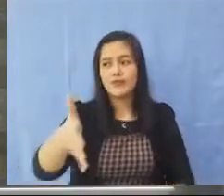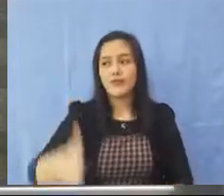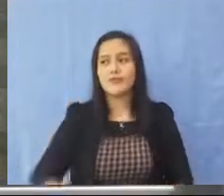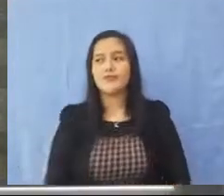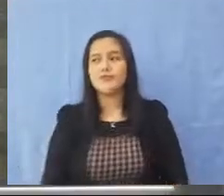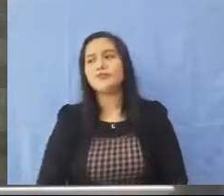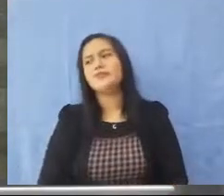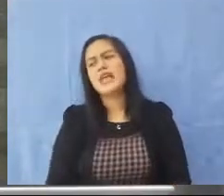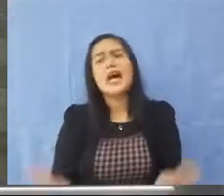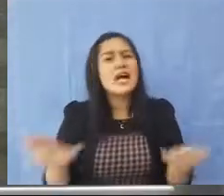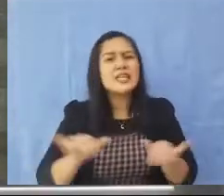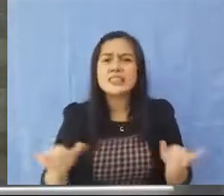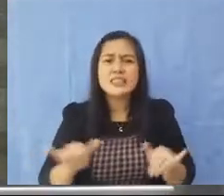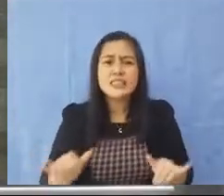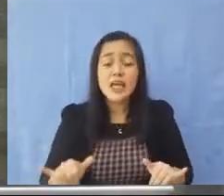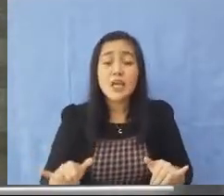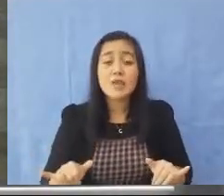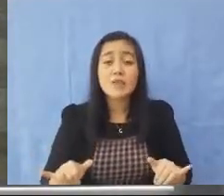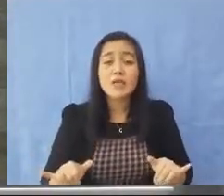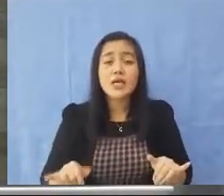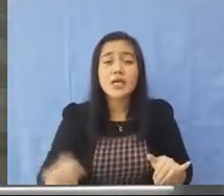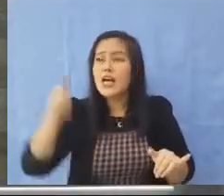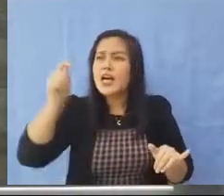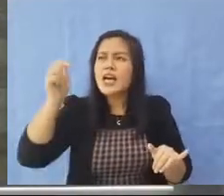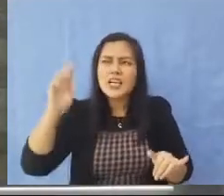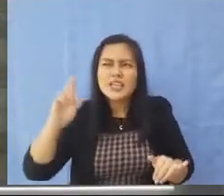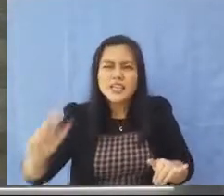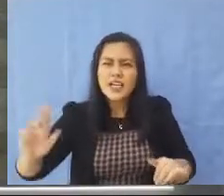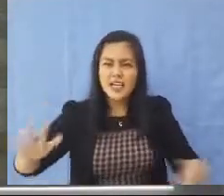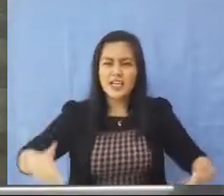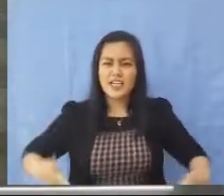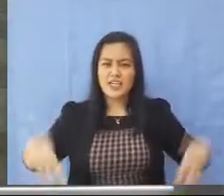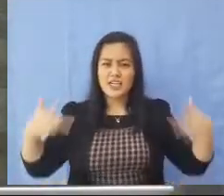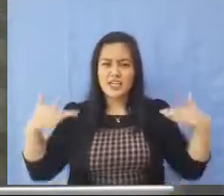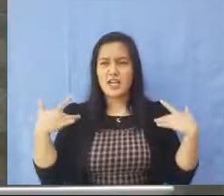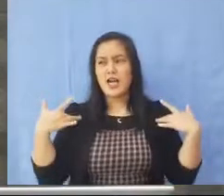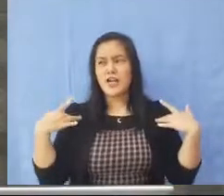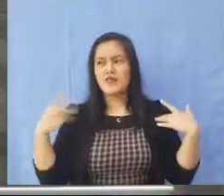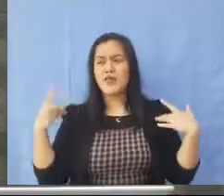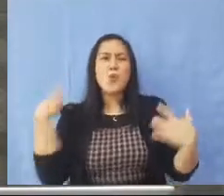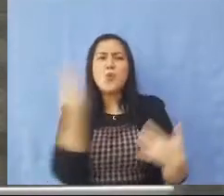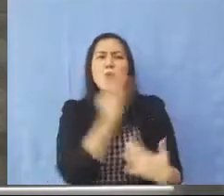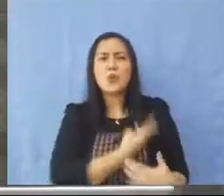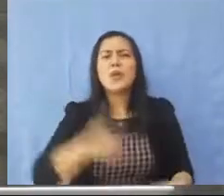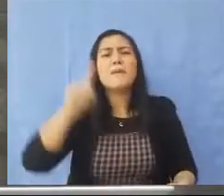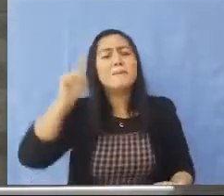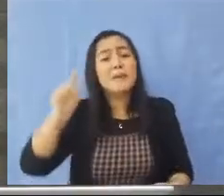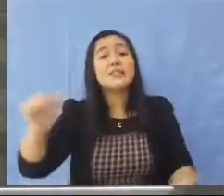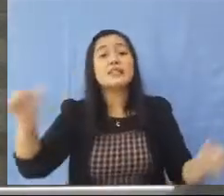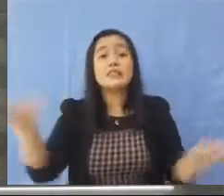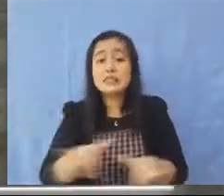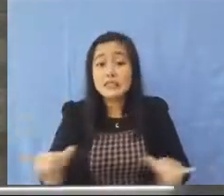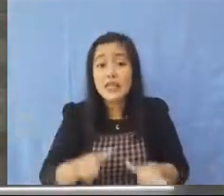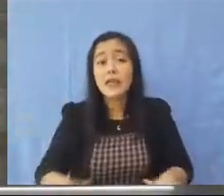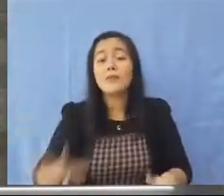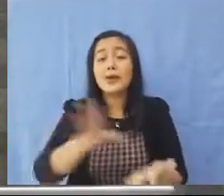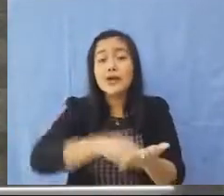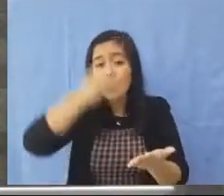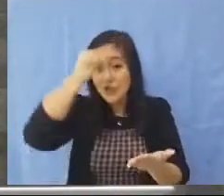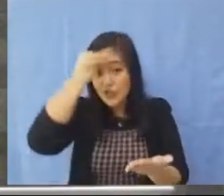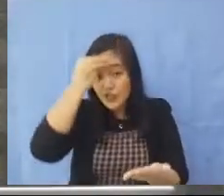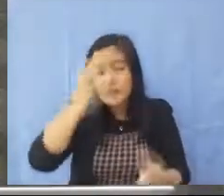natin at malaman natin sa kadahilanan ng kung paano inire-reveal ng Diyos ang sarili niya sa mga taong